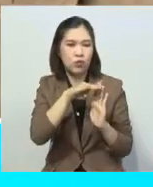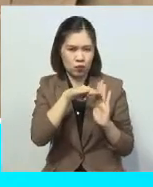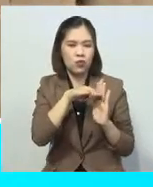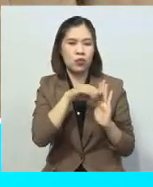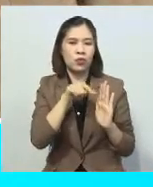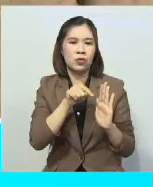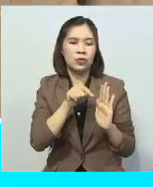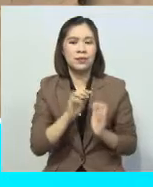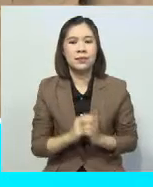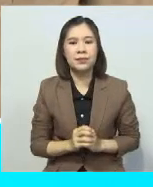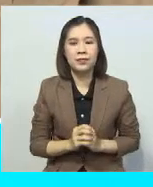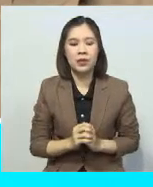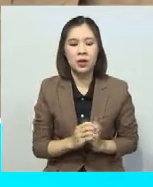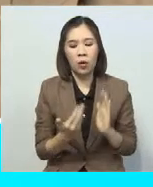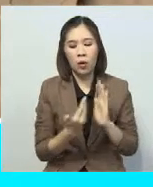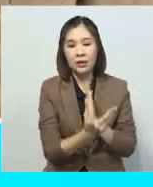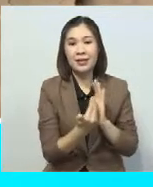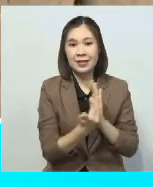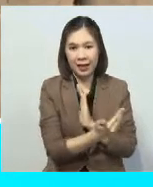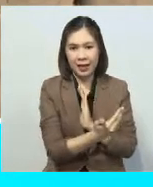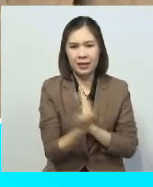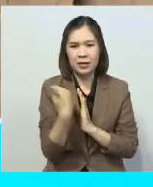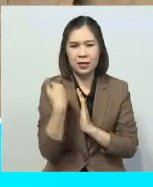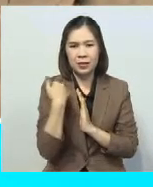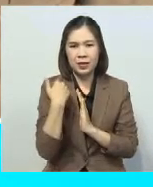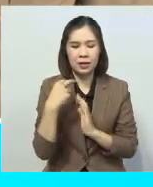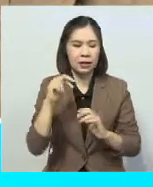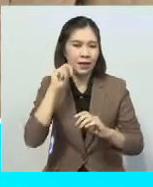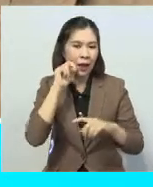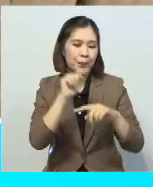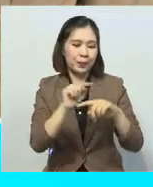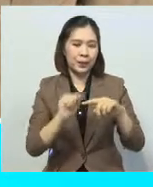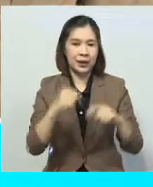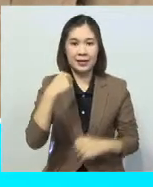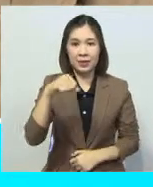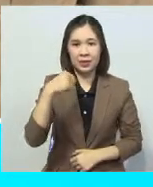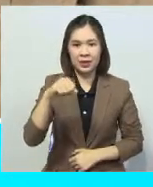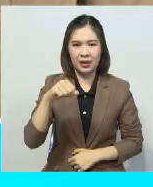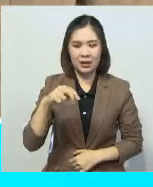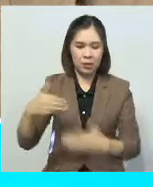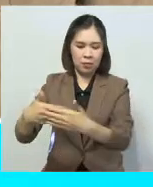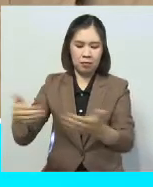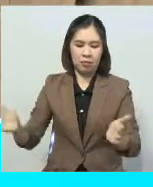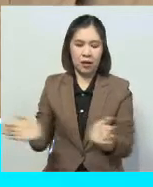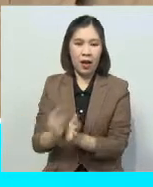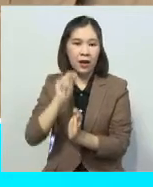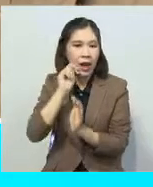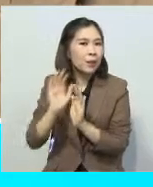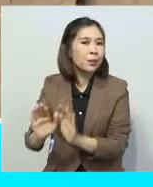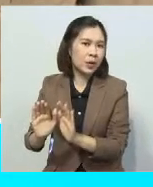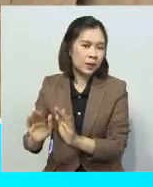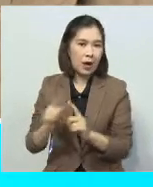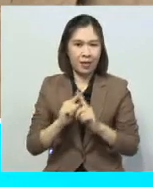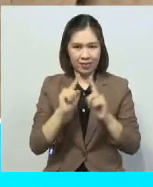ทียบกับจังหวัดอื่นหลายภาคอีสานตอนกลางหลายจังหวัดมีน้ำประมาณ 10% ในแอ่งเก็บน้ำหลายแห่งแต่ของบึงการณขณ